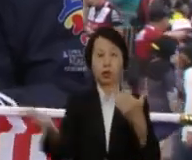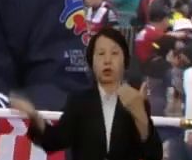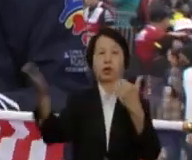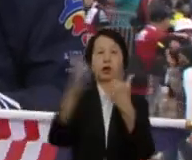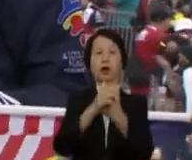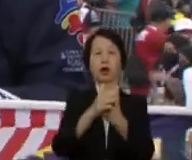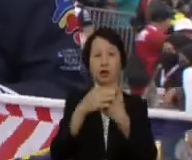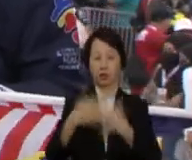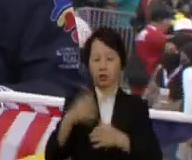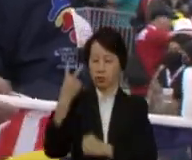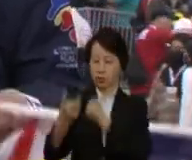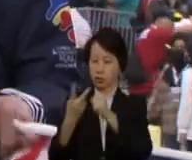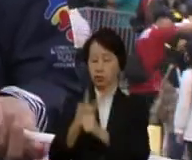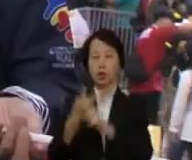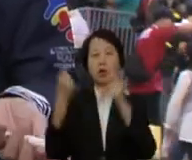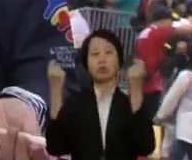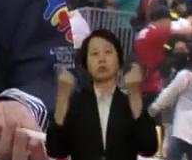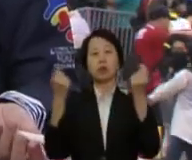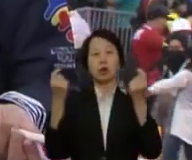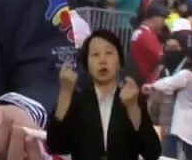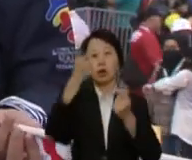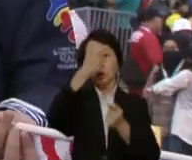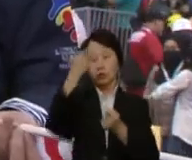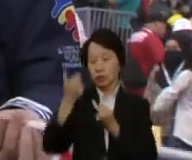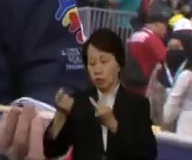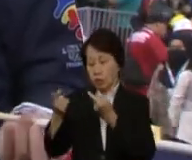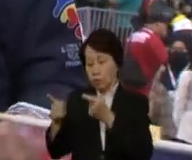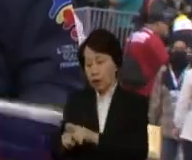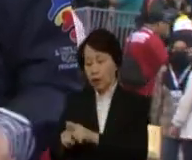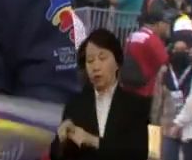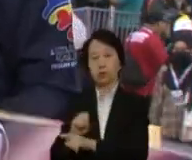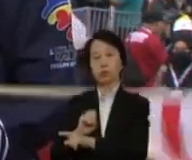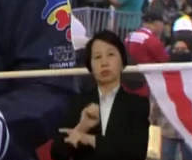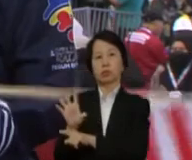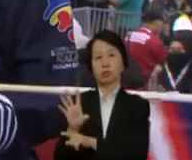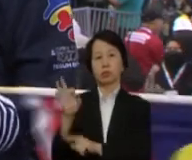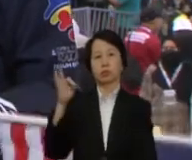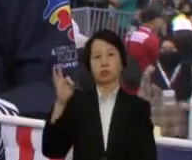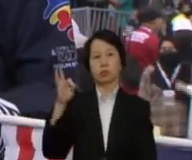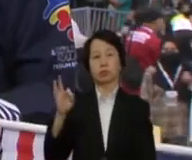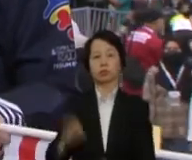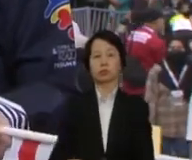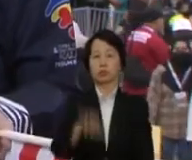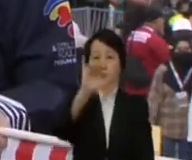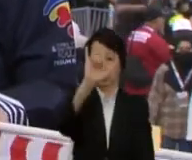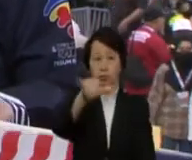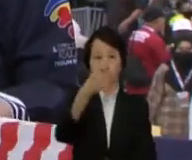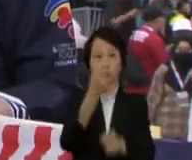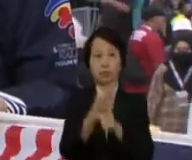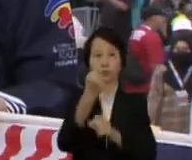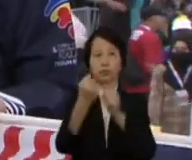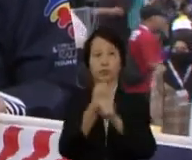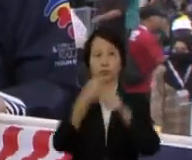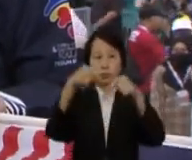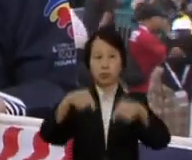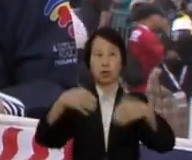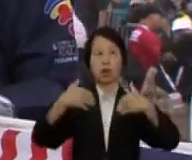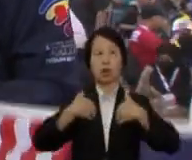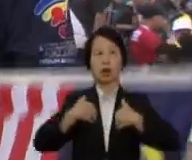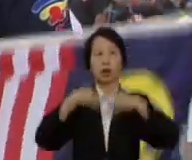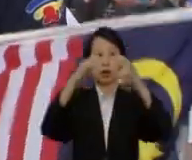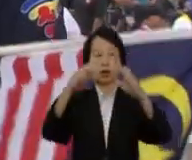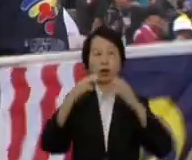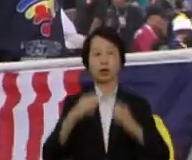kembali setelah 2 tahun tidak disambut disebabkan oleh pandemik COVID-19. Ya, betul. Tahun ini Hari Kebangsaan kembali diadakan